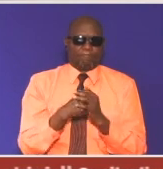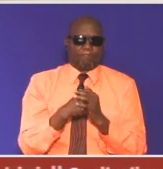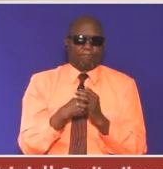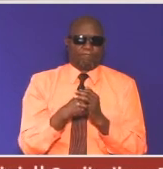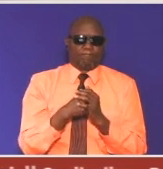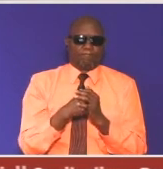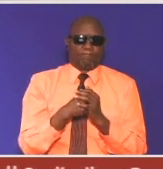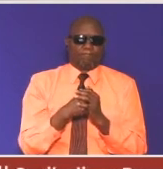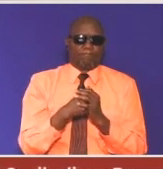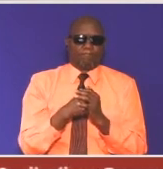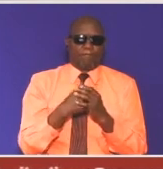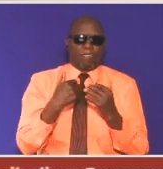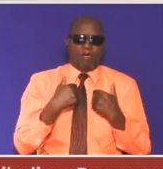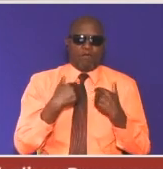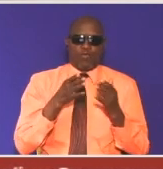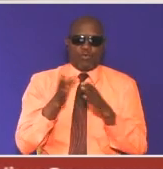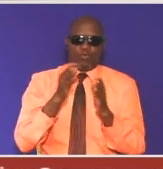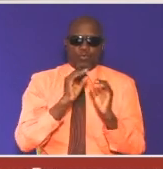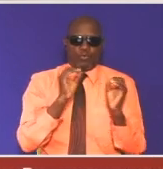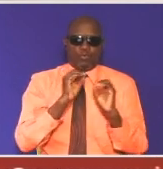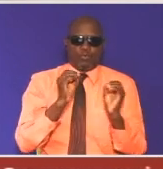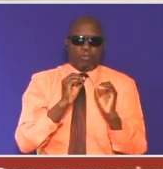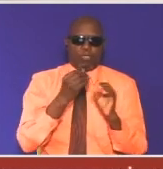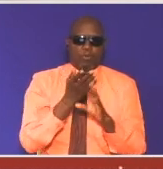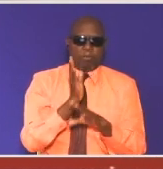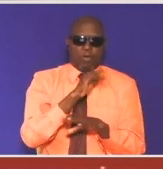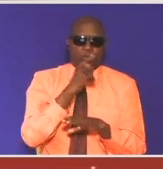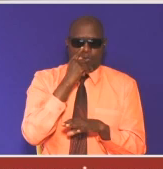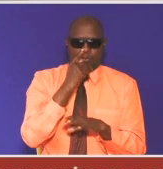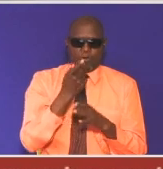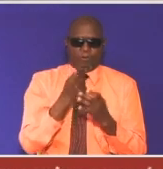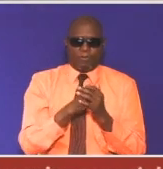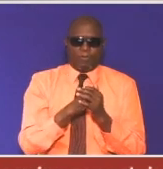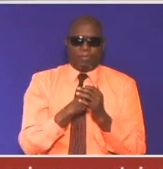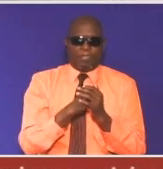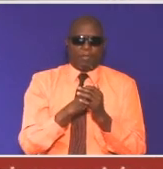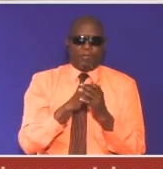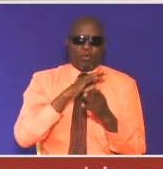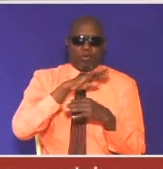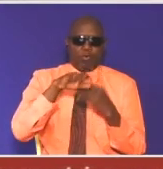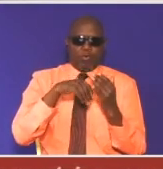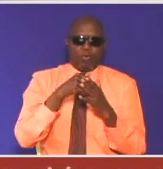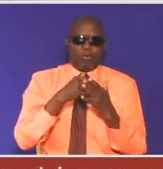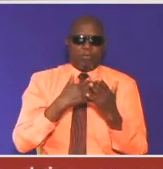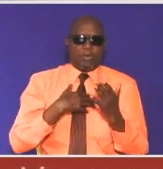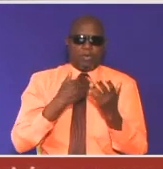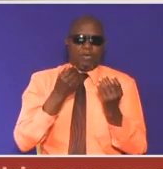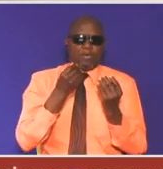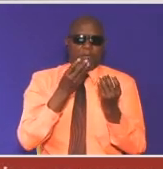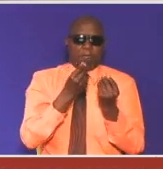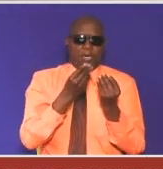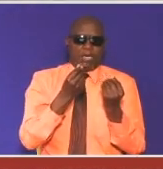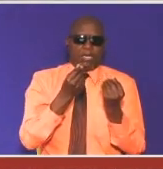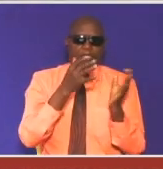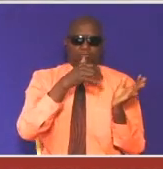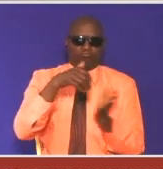don't have any means to come back home. All my bags were taken, all my money were